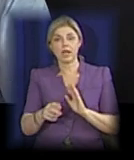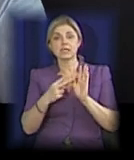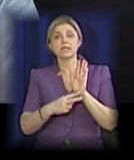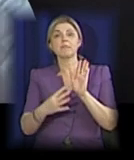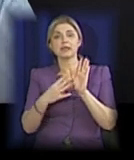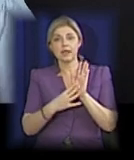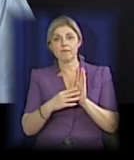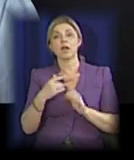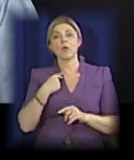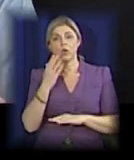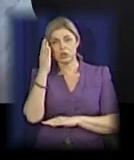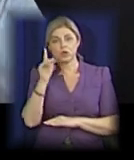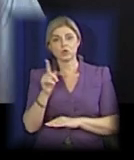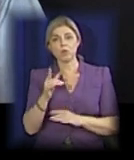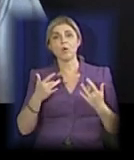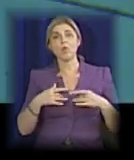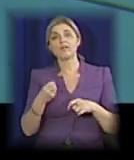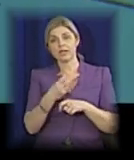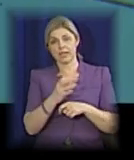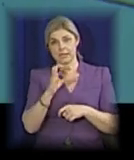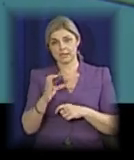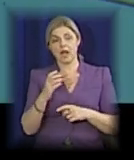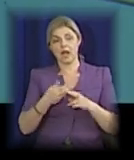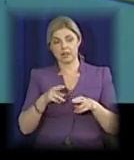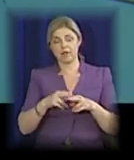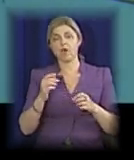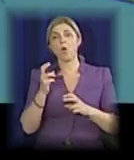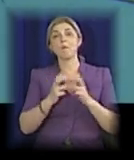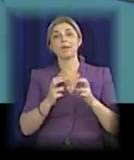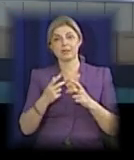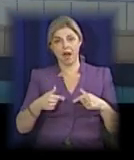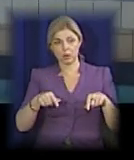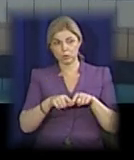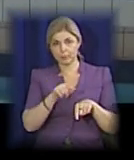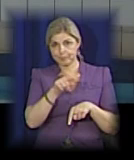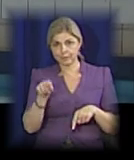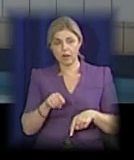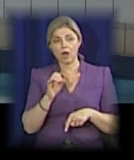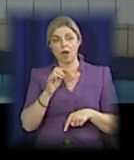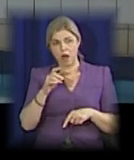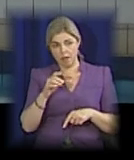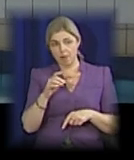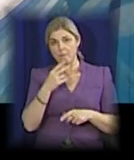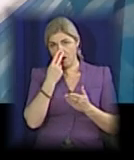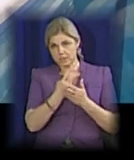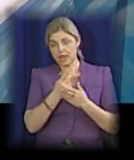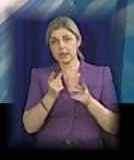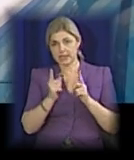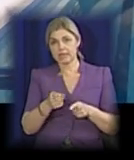щоб Мороза звільнити зі спортивного комбінату. Віталій Барський басейн показав, він дійсно наповнений водою.